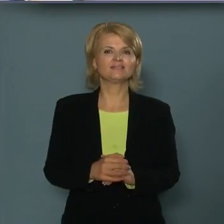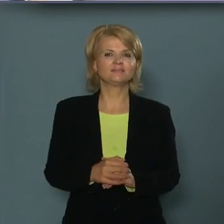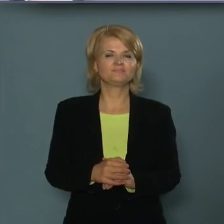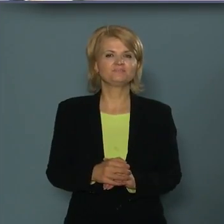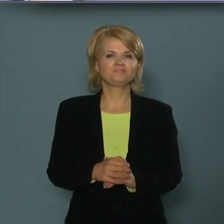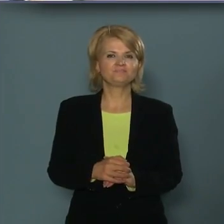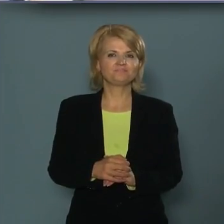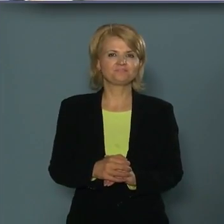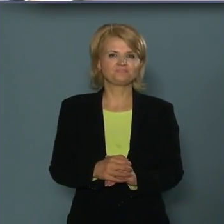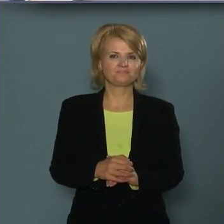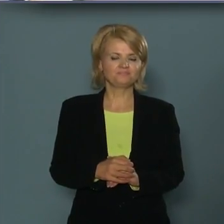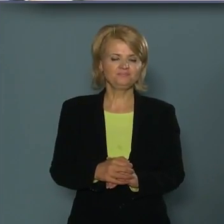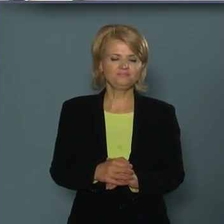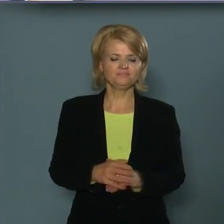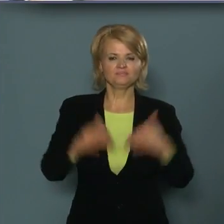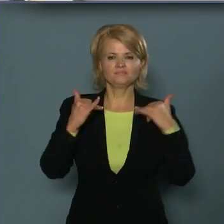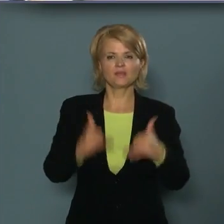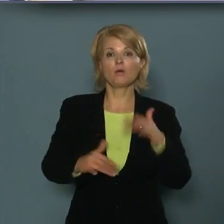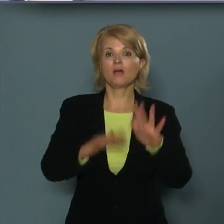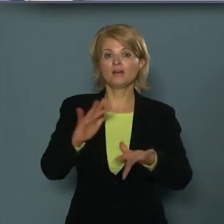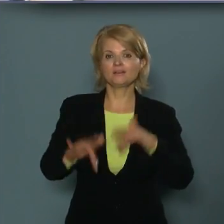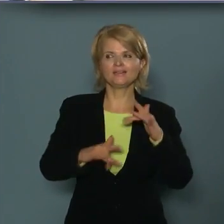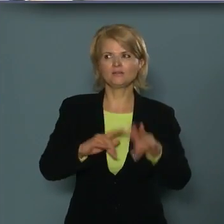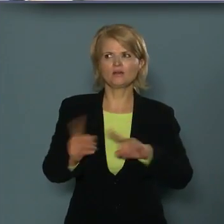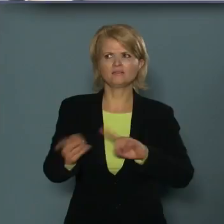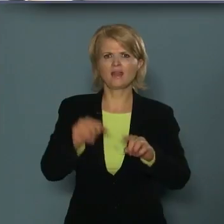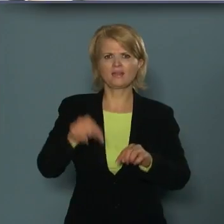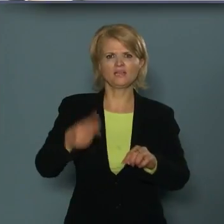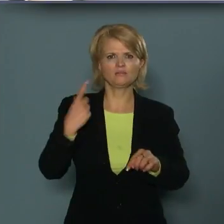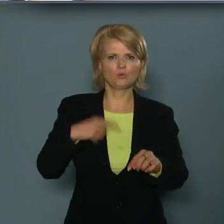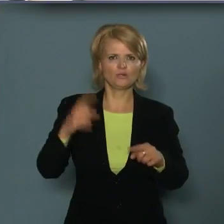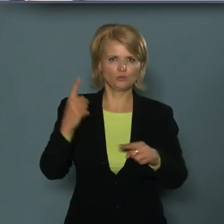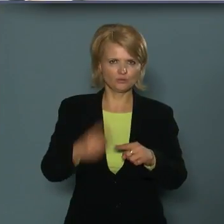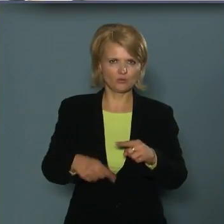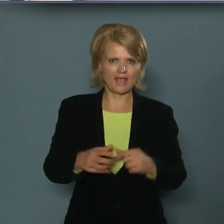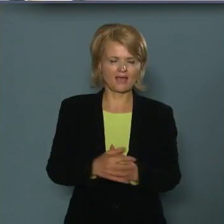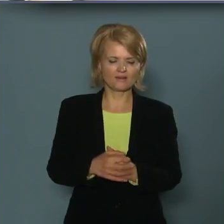Ma már nem nagyon ritka, hogy talán itt volt utoljára,